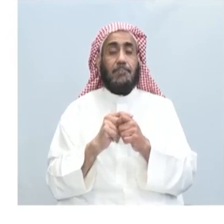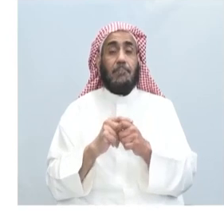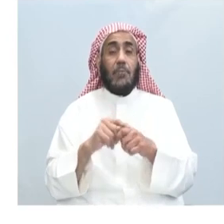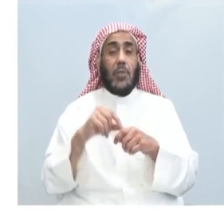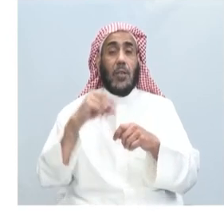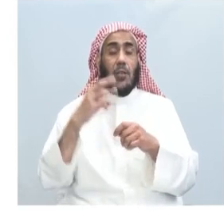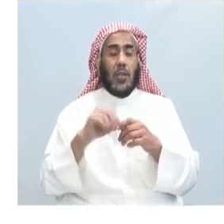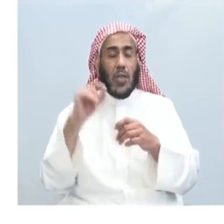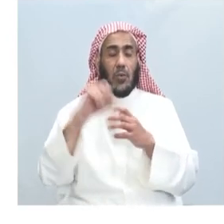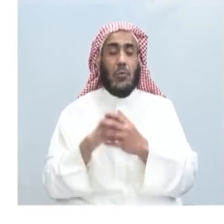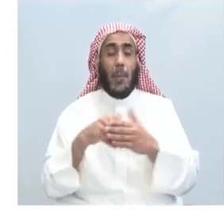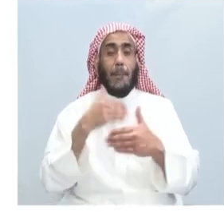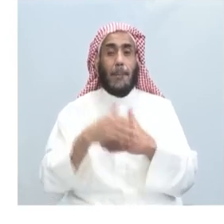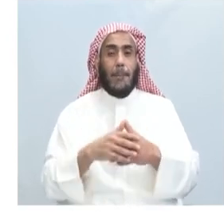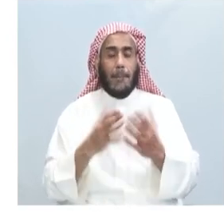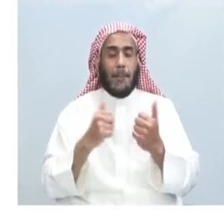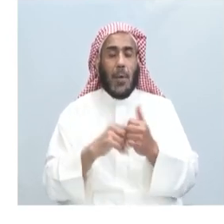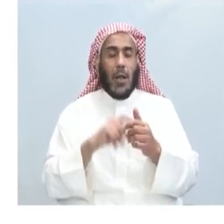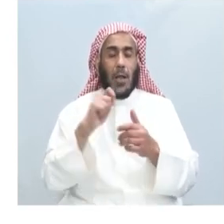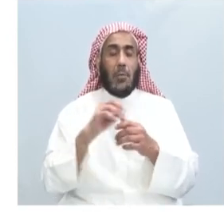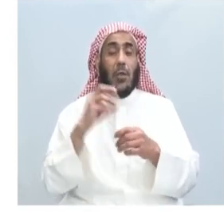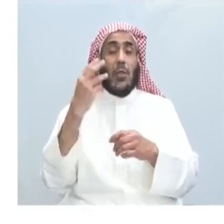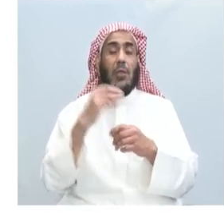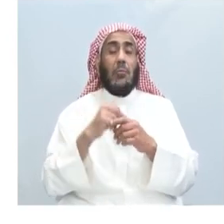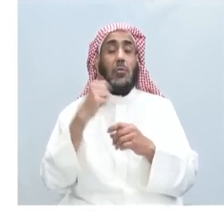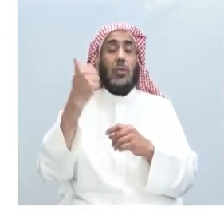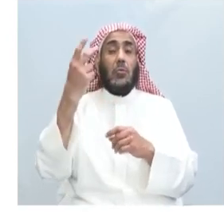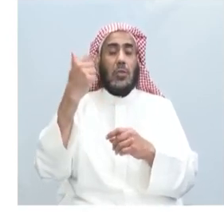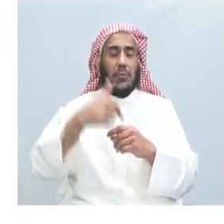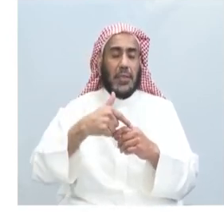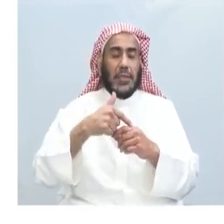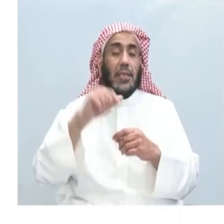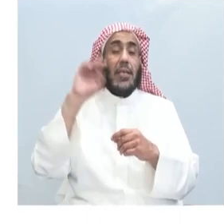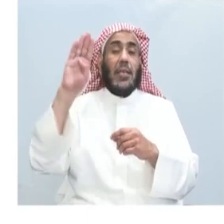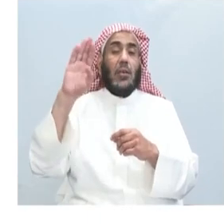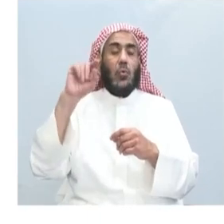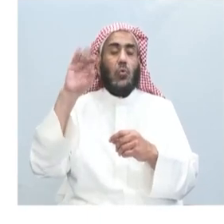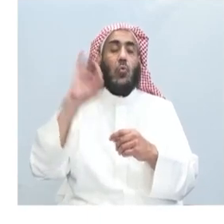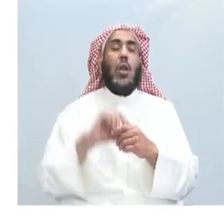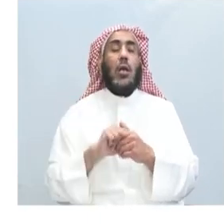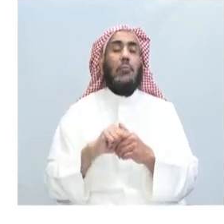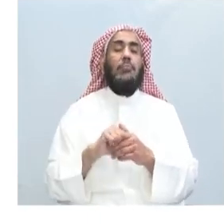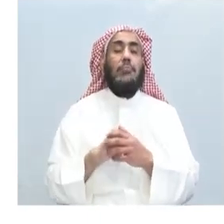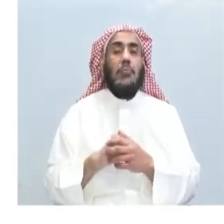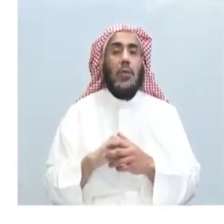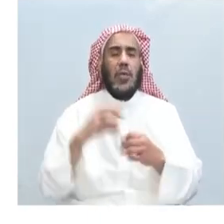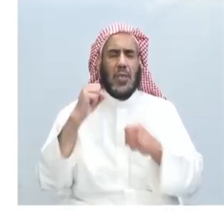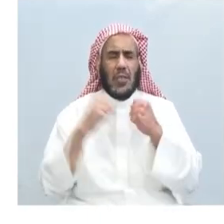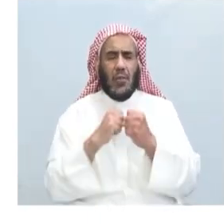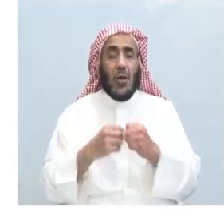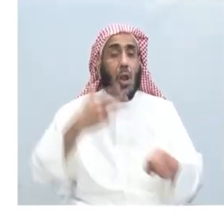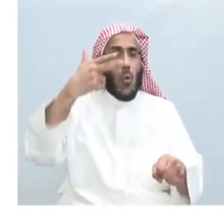3 كيلو جول بعد ذلك سيعطيني القيمه 376 كيلو جول تفاعل